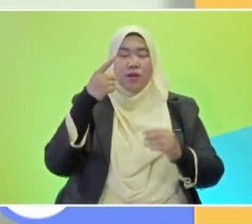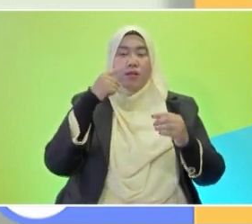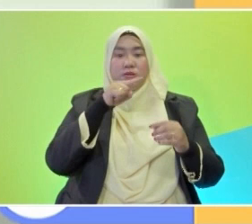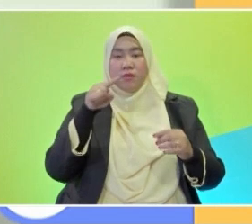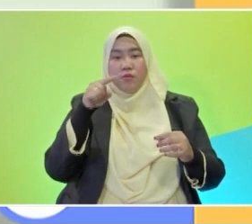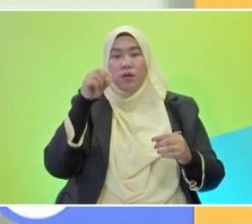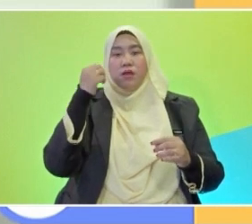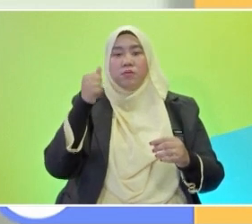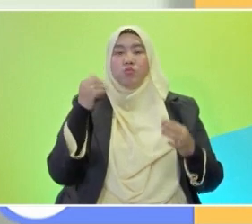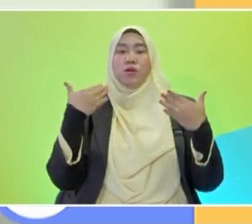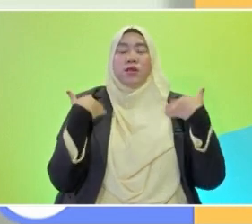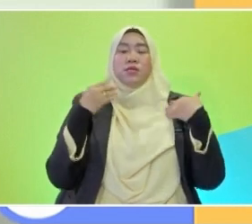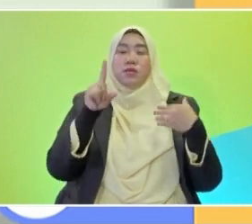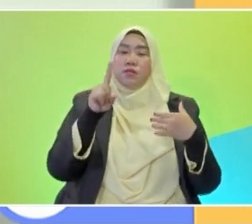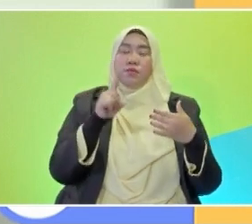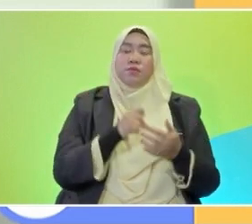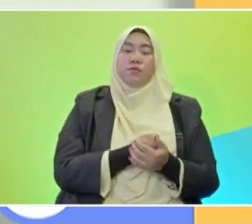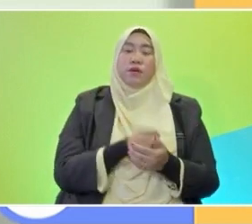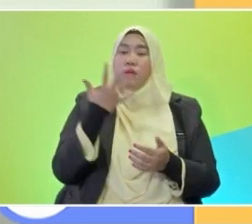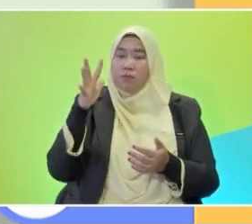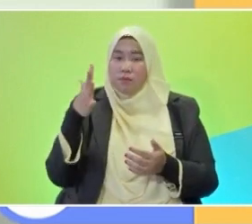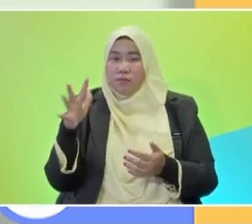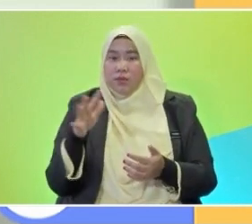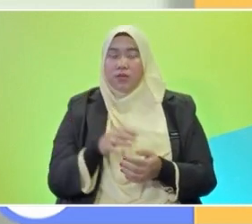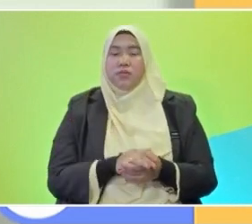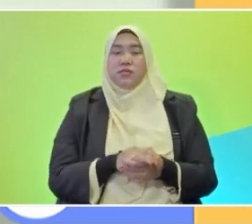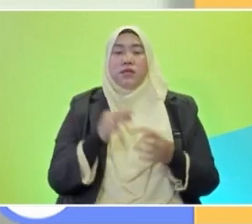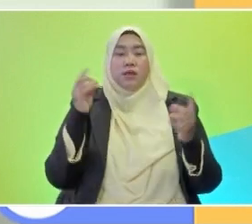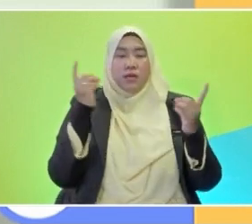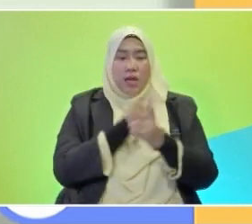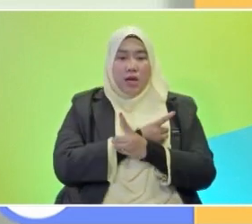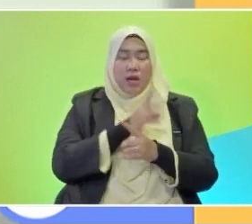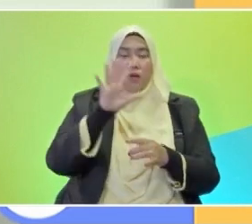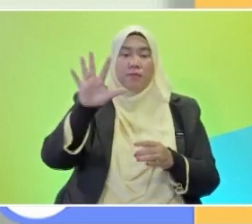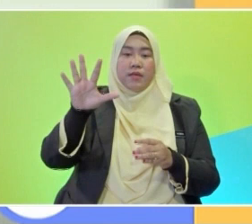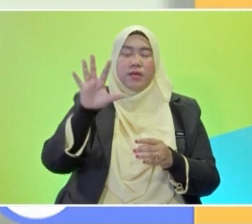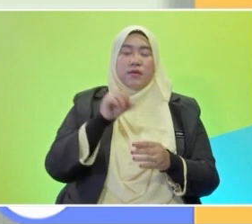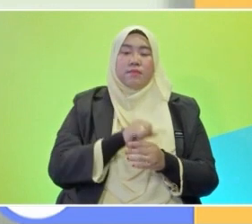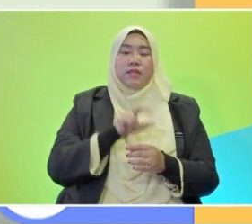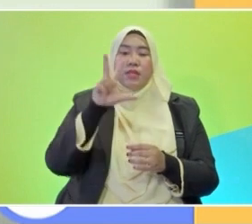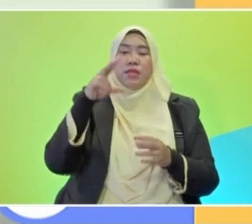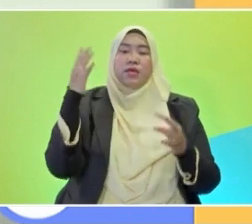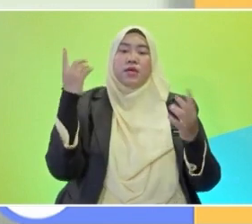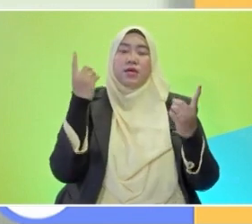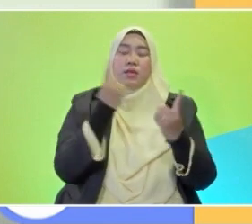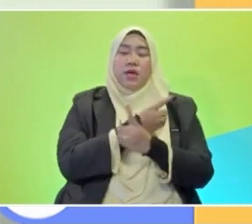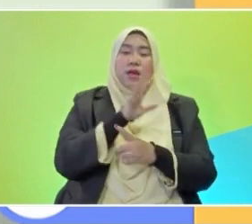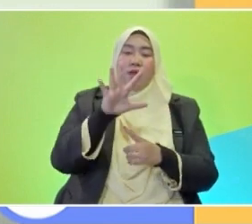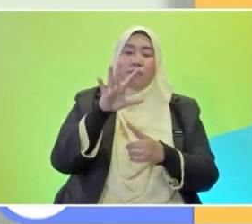5 dia akan jadi 15 kemudian si P5 lagi 3 jarak 5 15 Oke